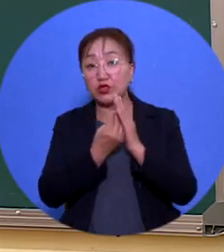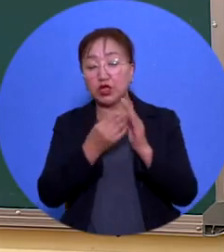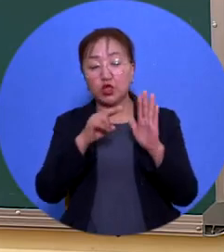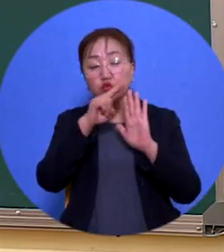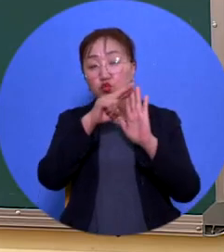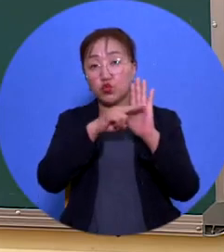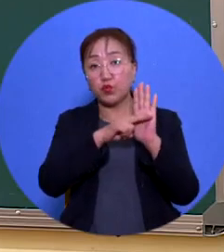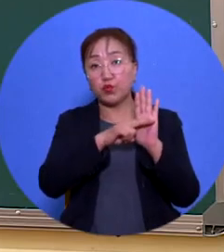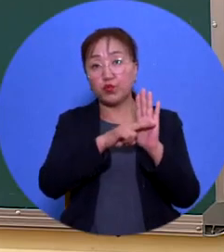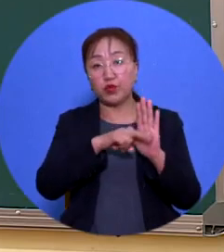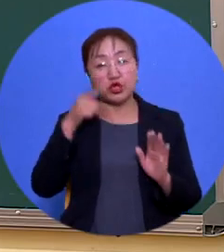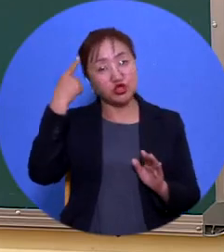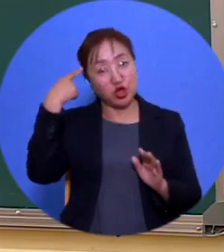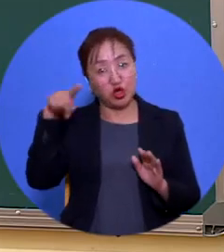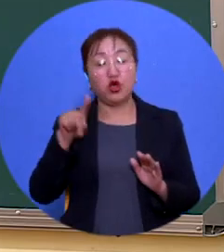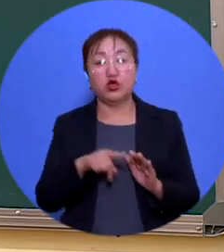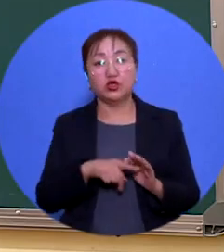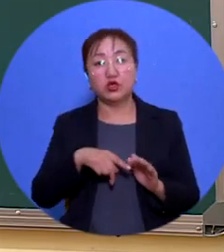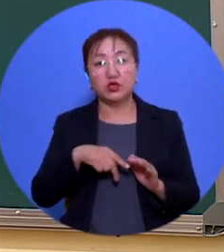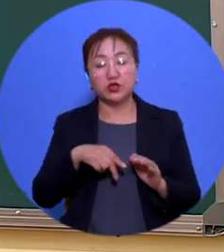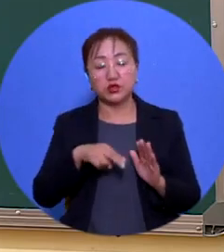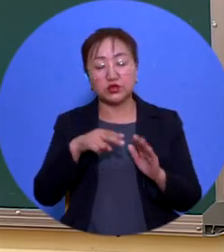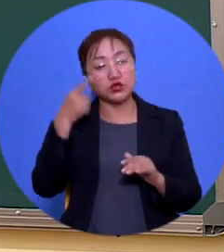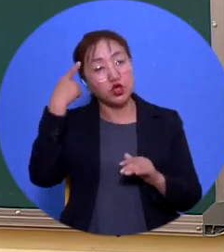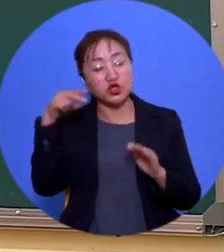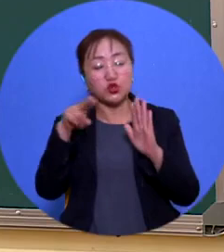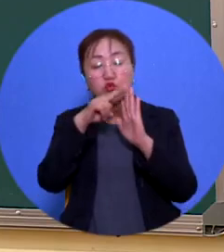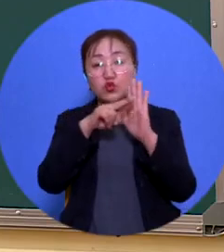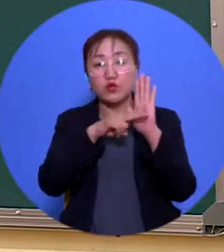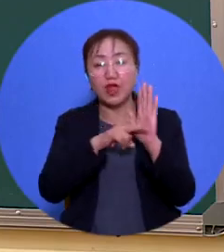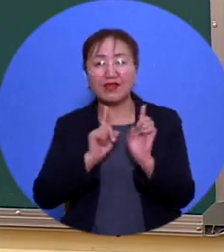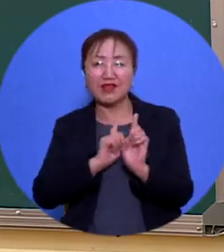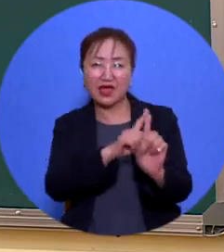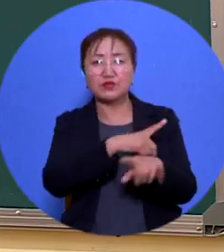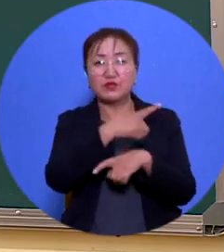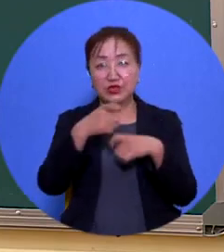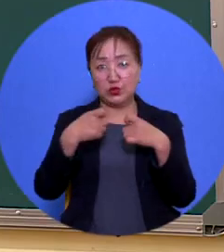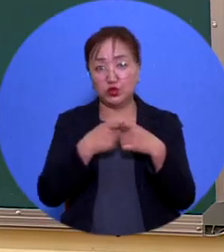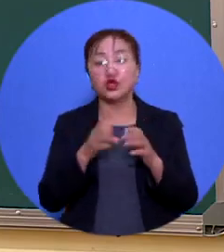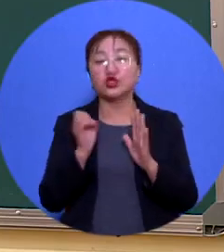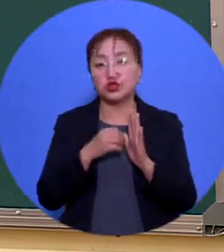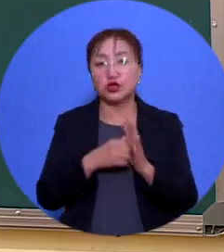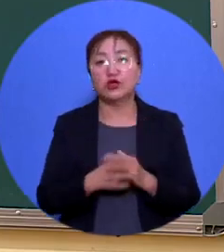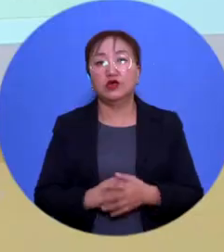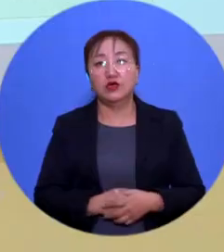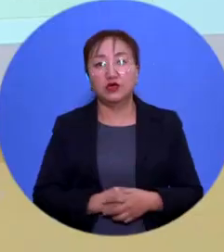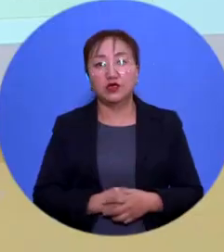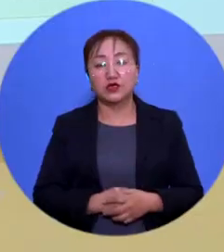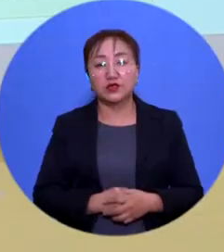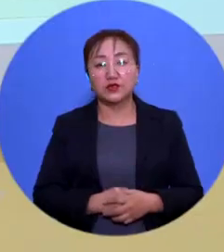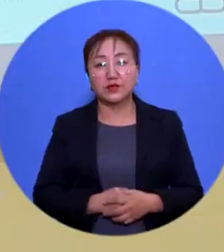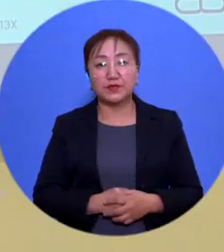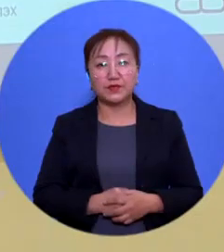мөрдөн тэрийг тэр одоо зохиосон дүрмдээ үнэнч байна гэдэг бол их чухал байна хүүхдүүдээ. За мөн одоо бид